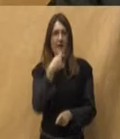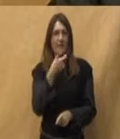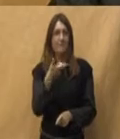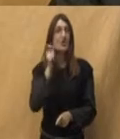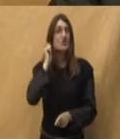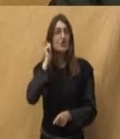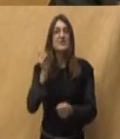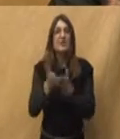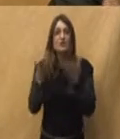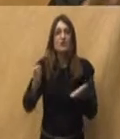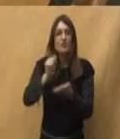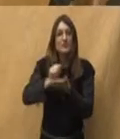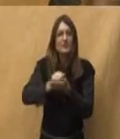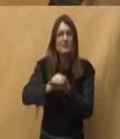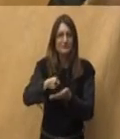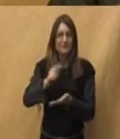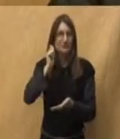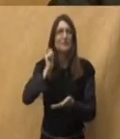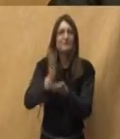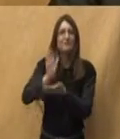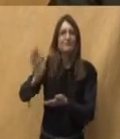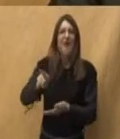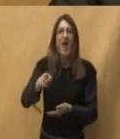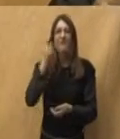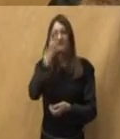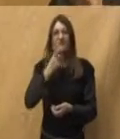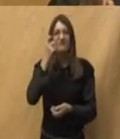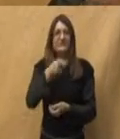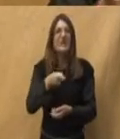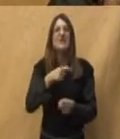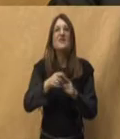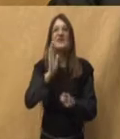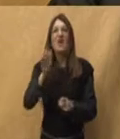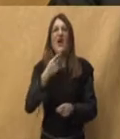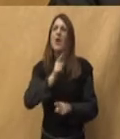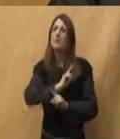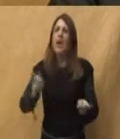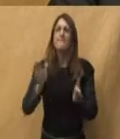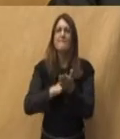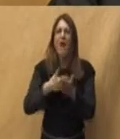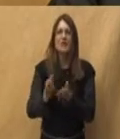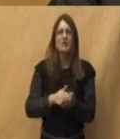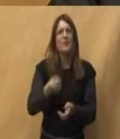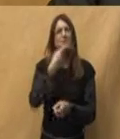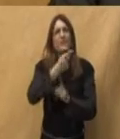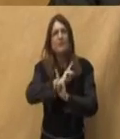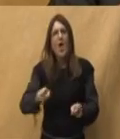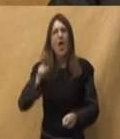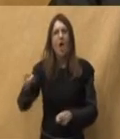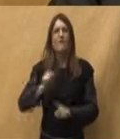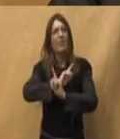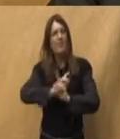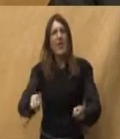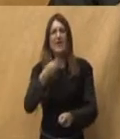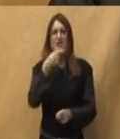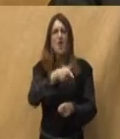Ženski magazini, časopisi su puni tih predrasuda jer svako svoje tupi. Nema snoće, nemoj jesti ovo, nemoj